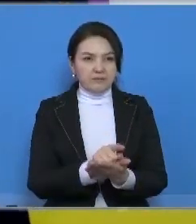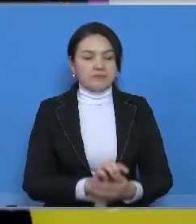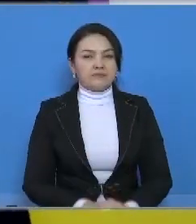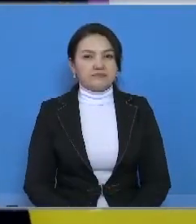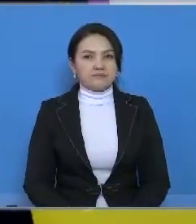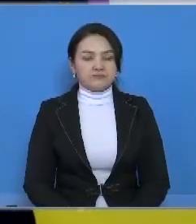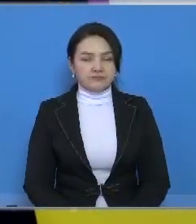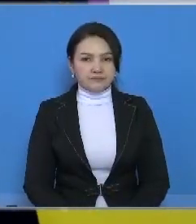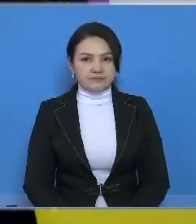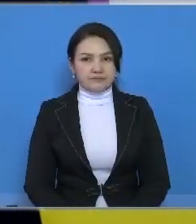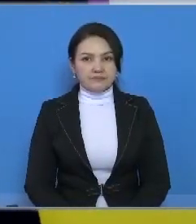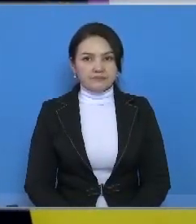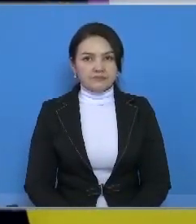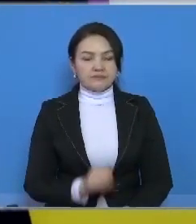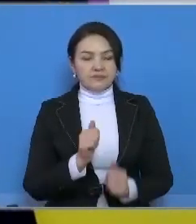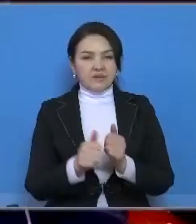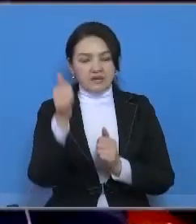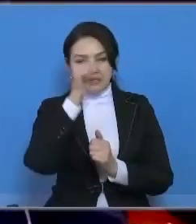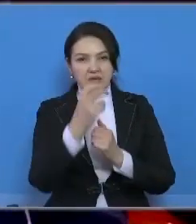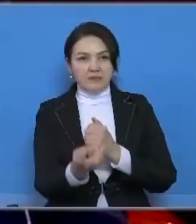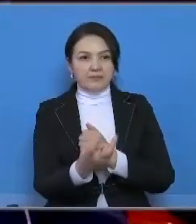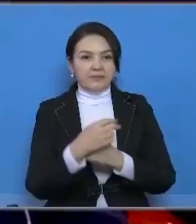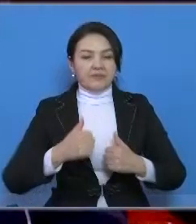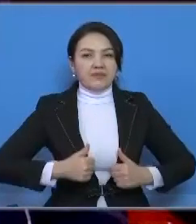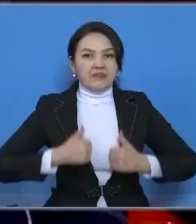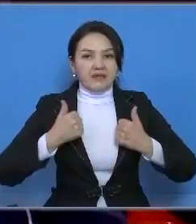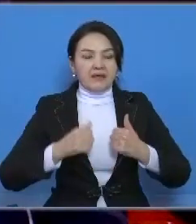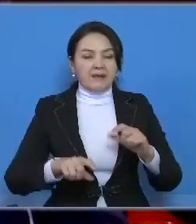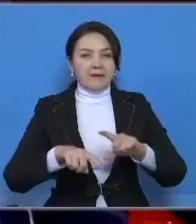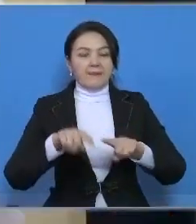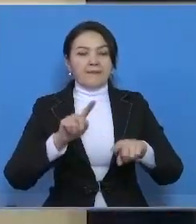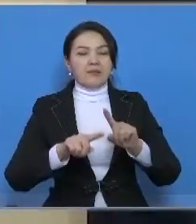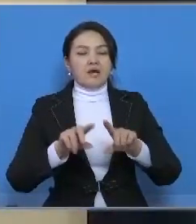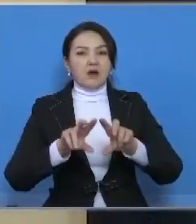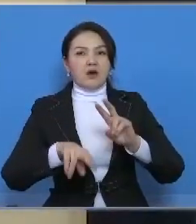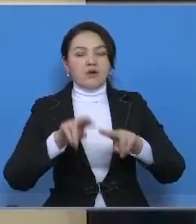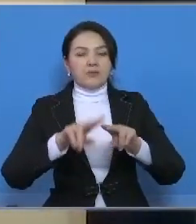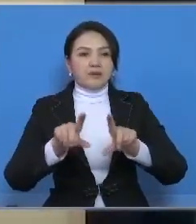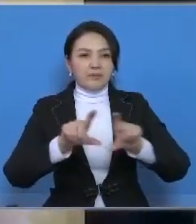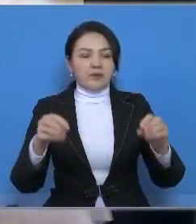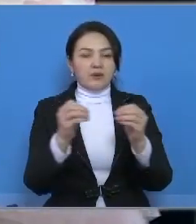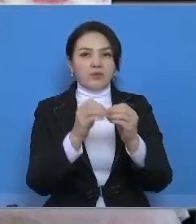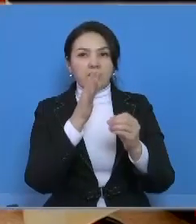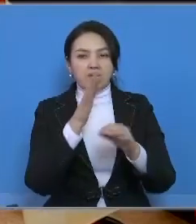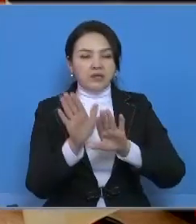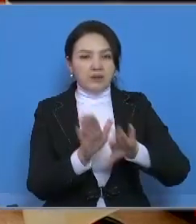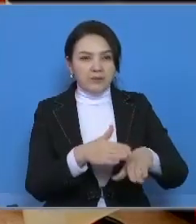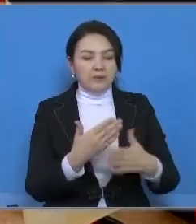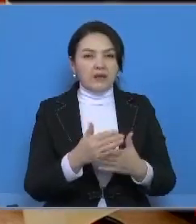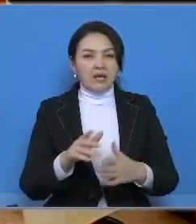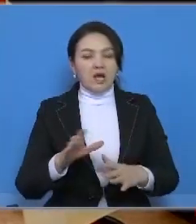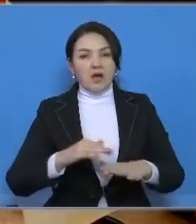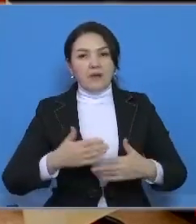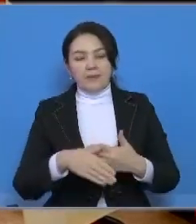болып есептеледі. Сондықтан жыл сайын келіп тұруға тырысамыз. Биыл мектептің құрылғанына 10 жыл. Осы уақыт арасында білім ордасының түлектері еліміздің,